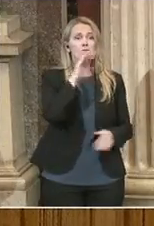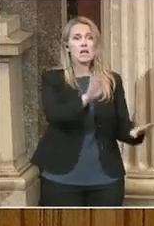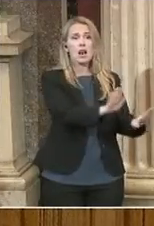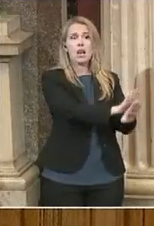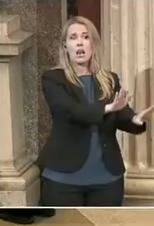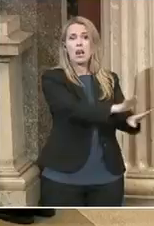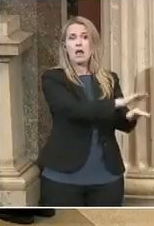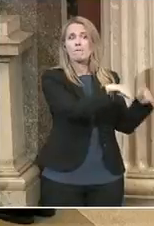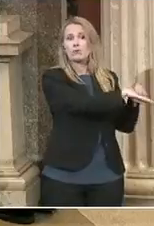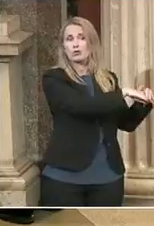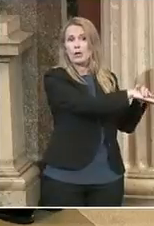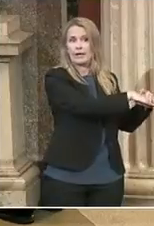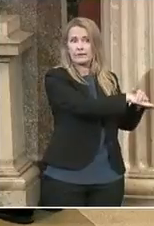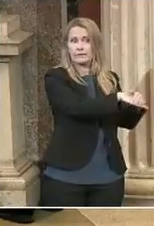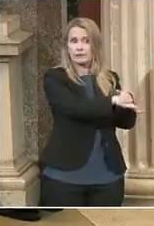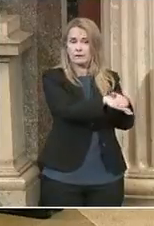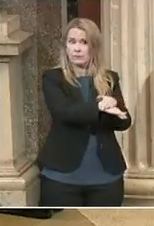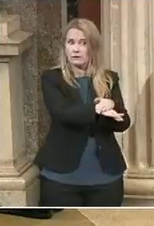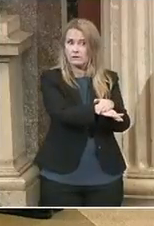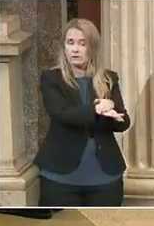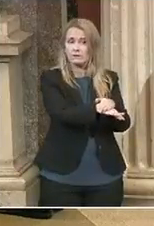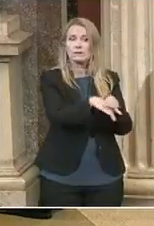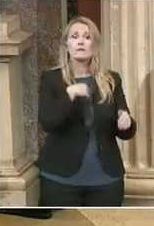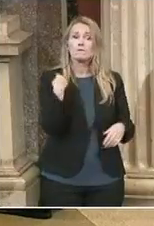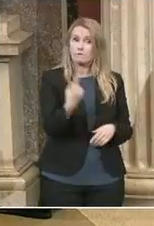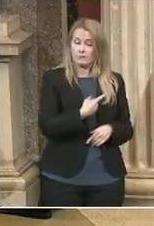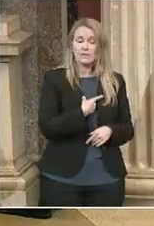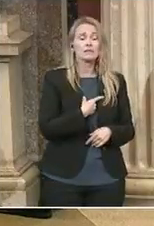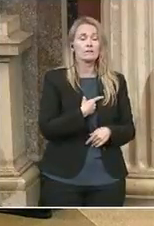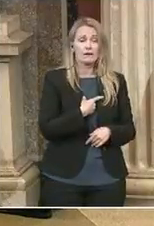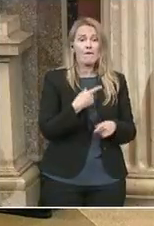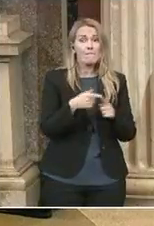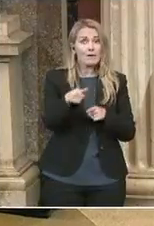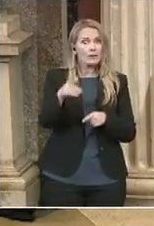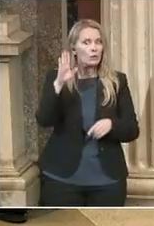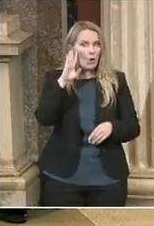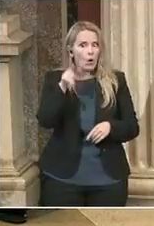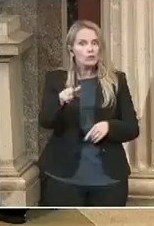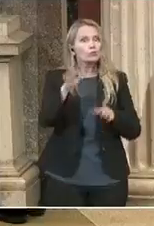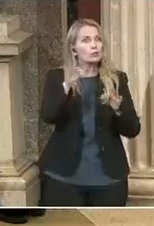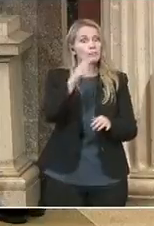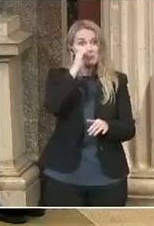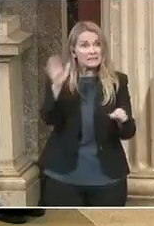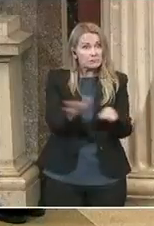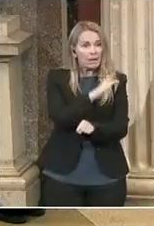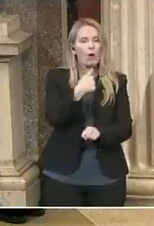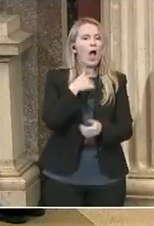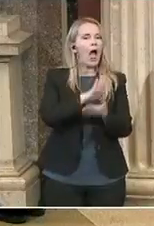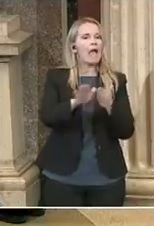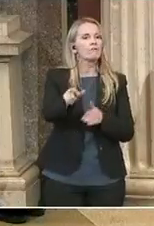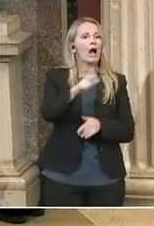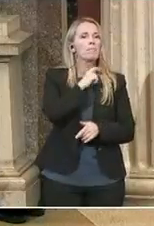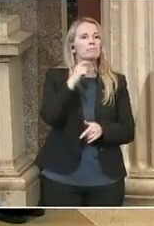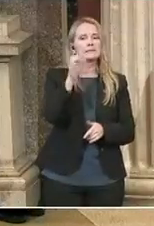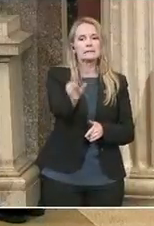vertuscht wir haben wenn Missbrauch bekannt geworden ist Leute versetzt und nicht